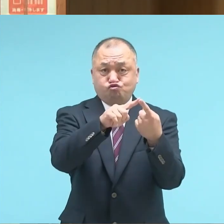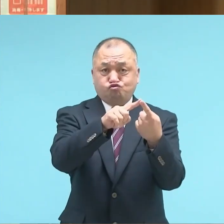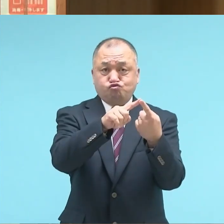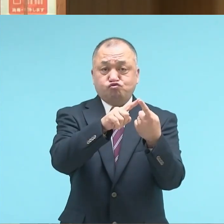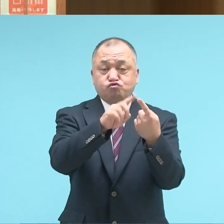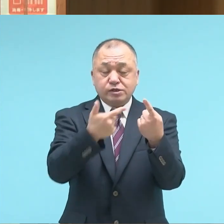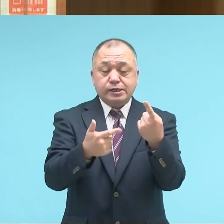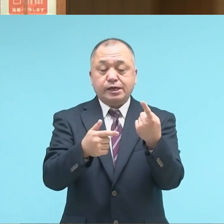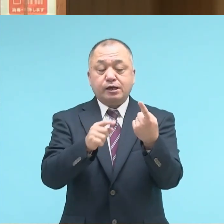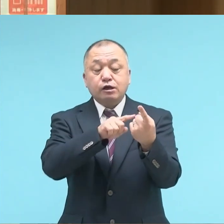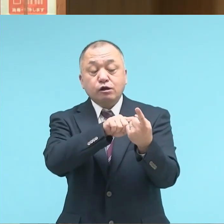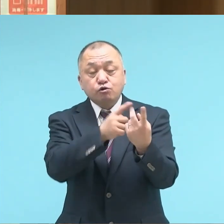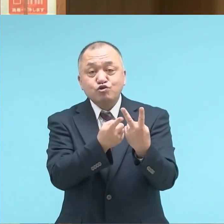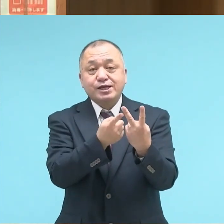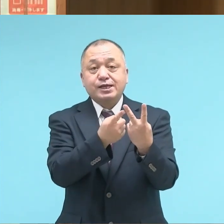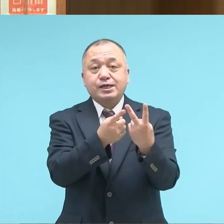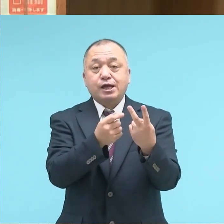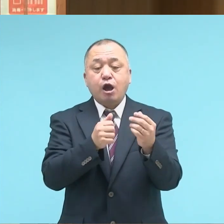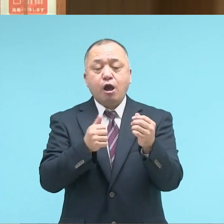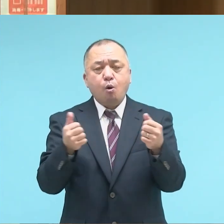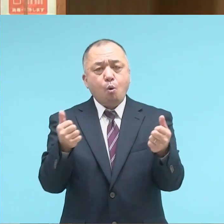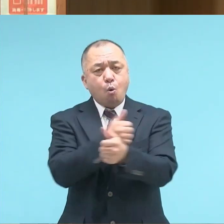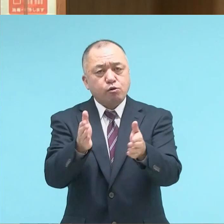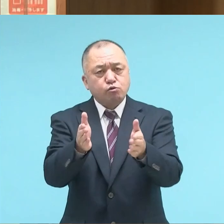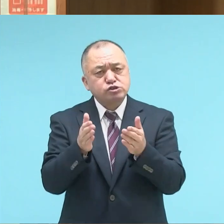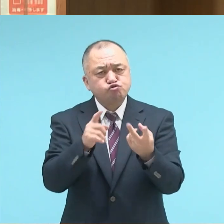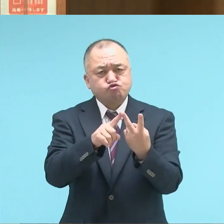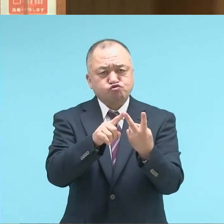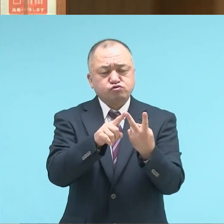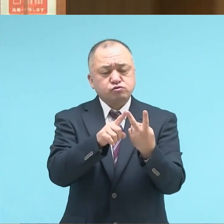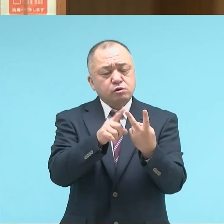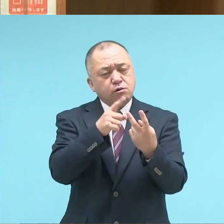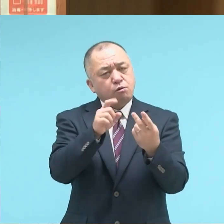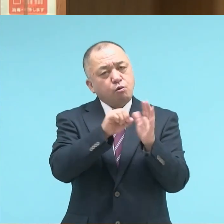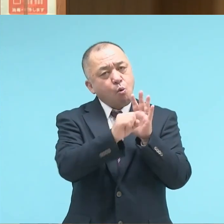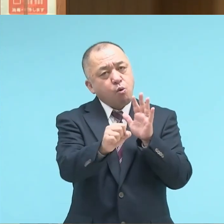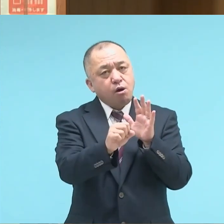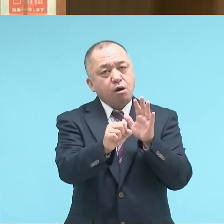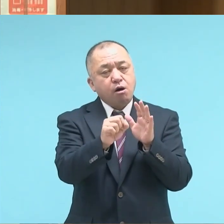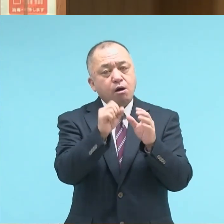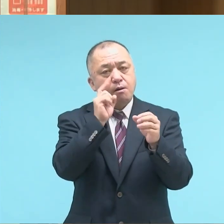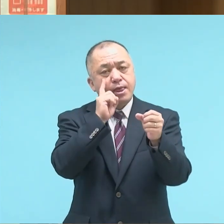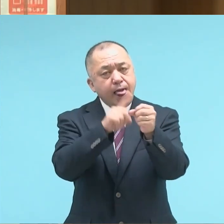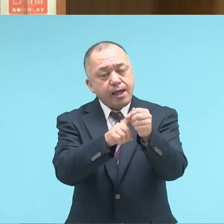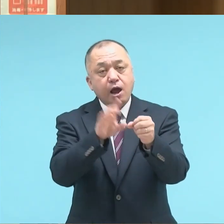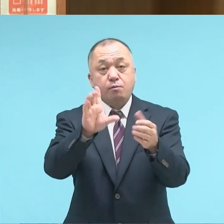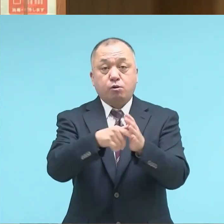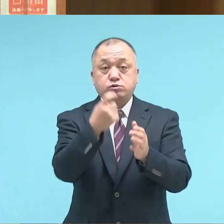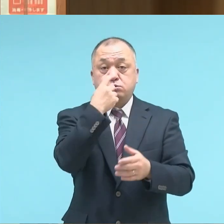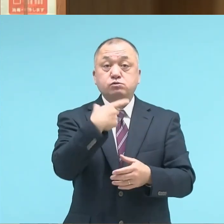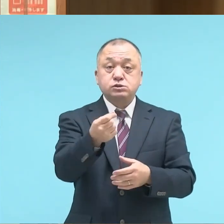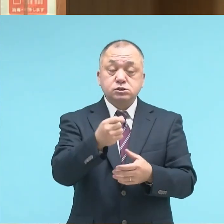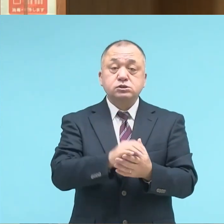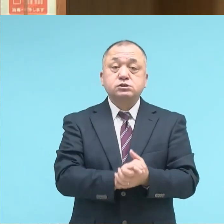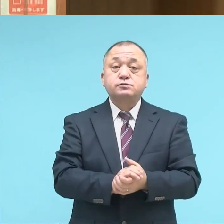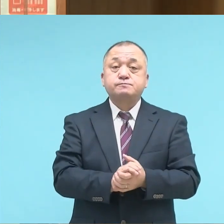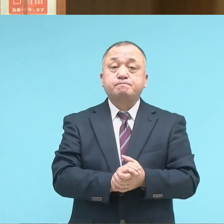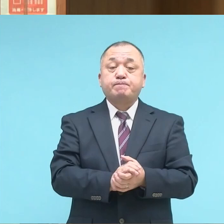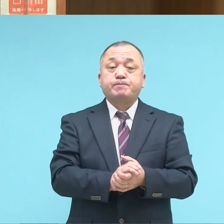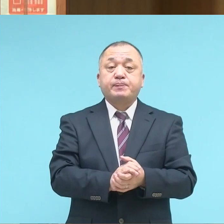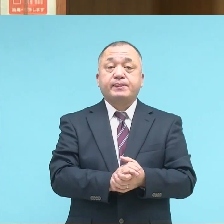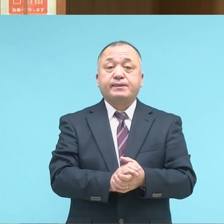の自粛はその後に来るというのは、どういう効果というか狙いがあるのかというのをちょっと教えてください。 まあ、それは先ほど申し上げ